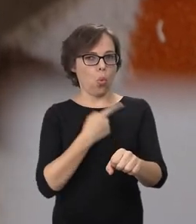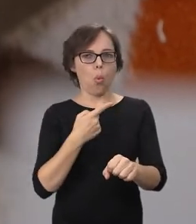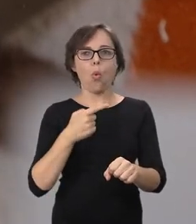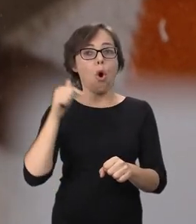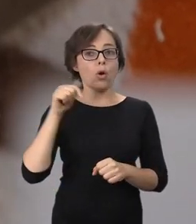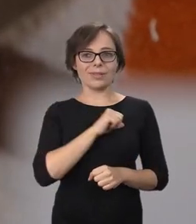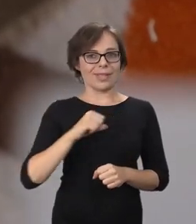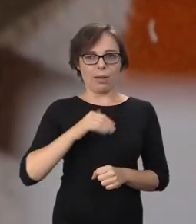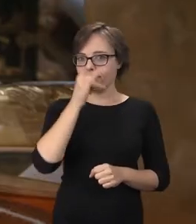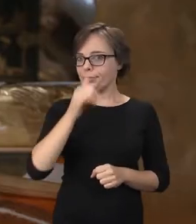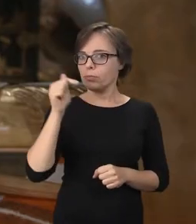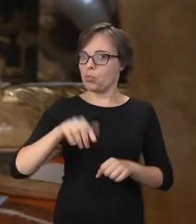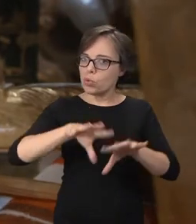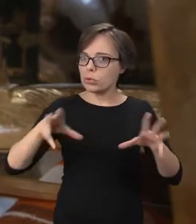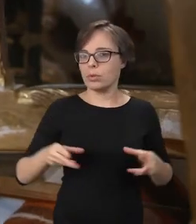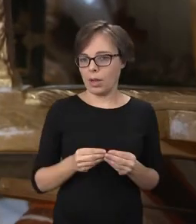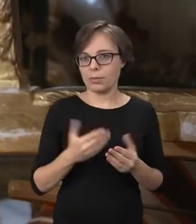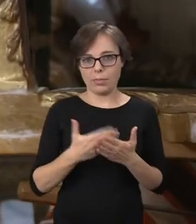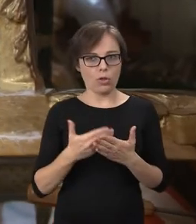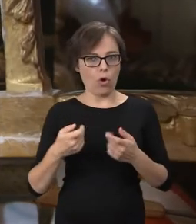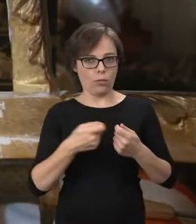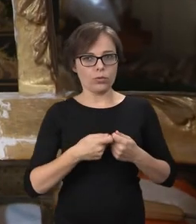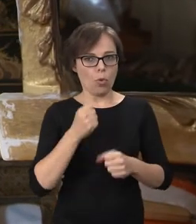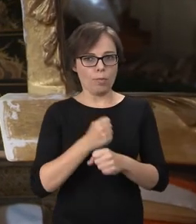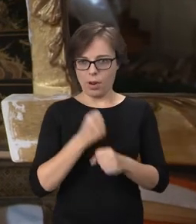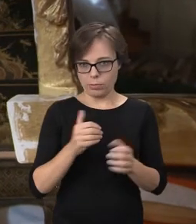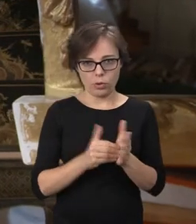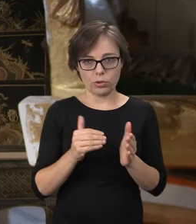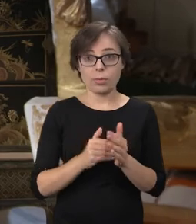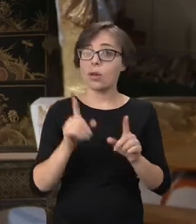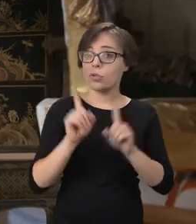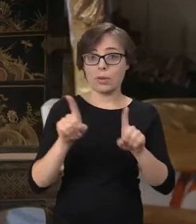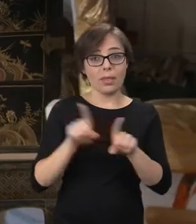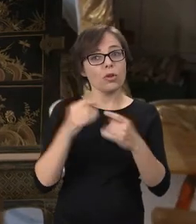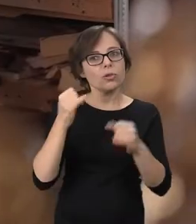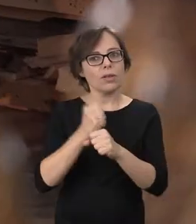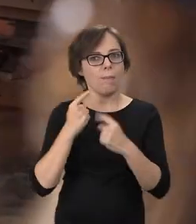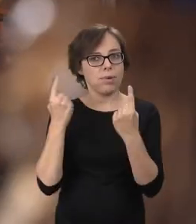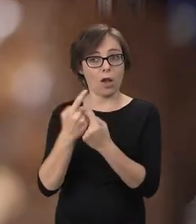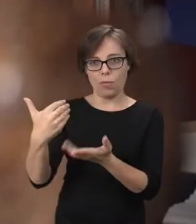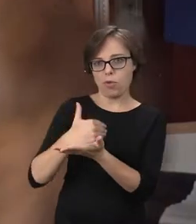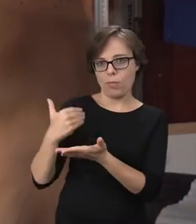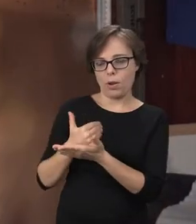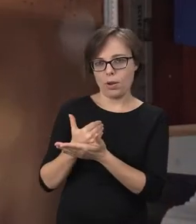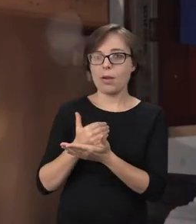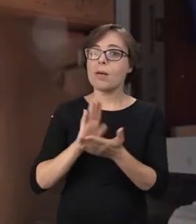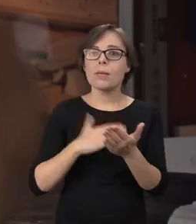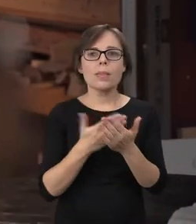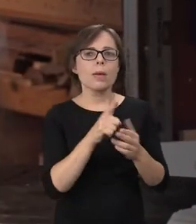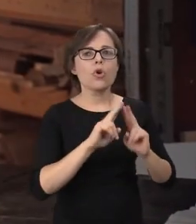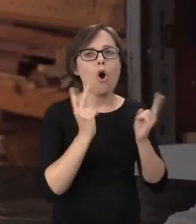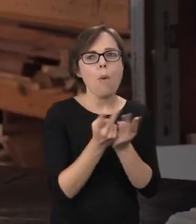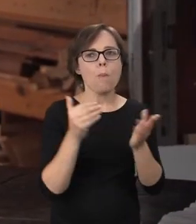je razem. I wtedy współpraca jak najbardziej jest wskazana. Uzyskujemy też pomoc od innych pracowni, na przykład są obiekty, które